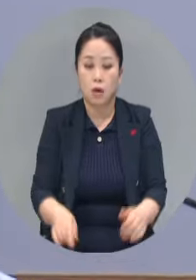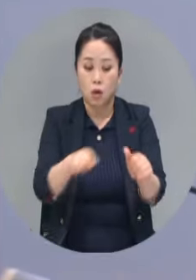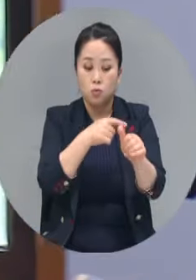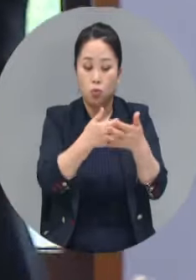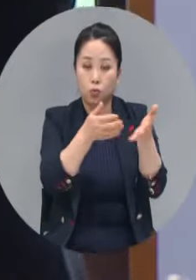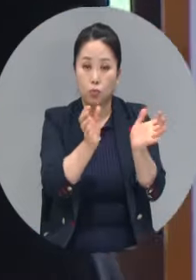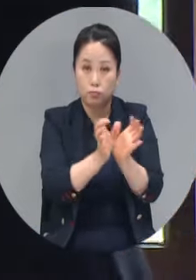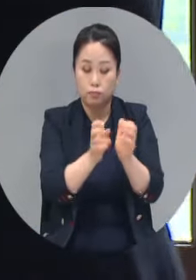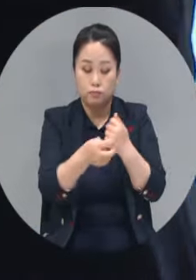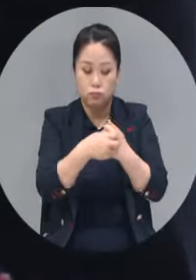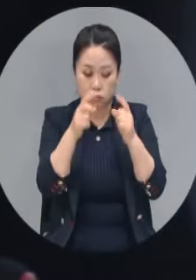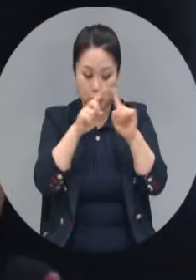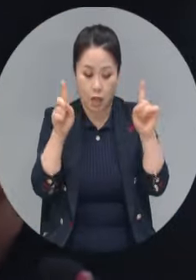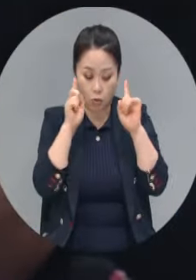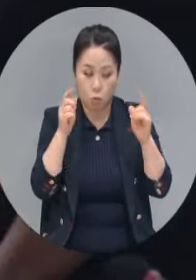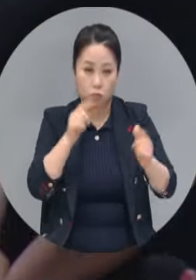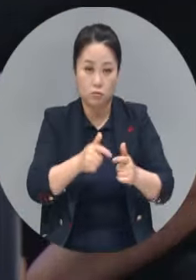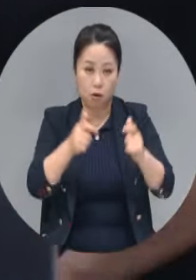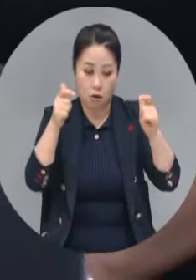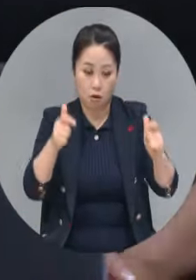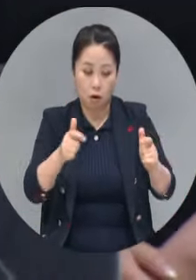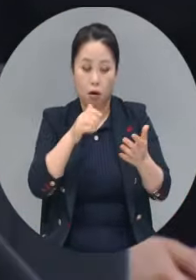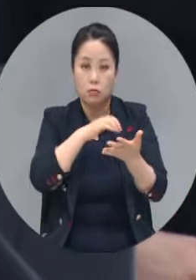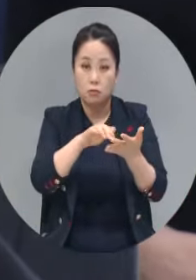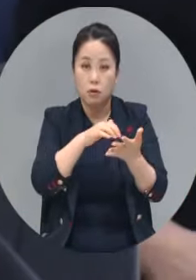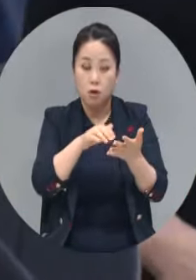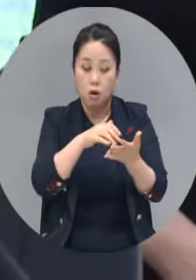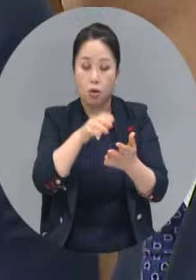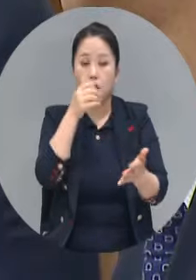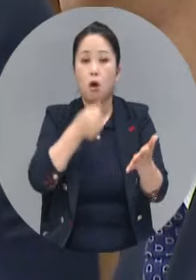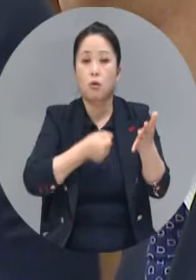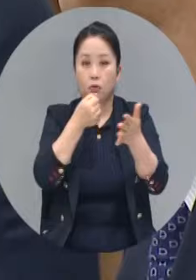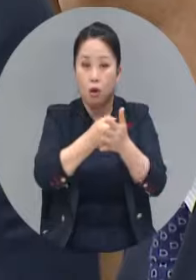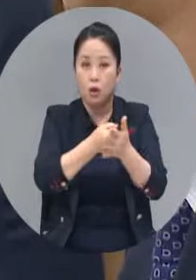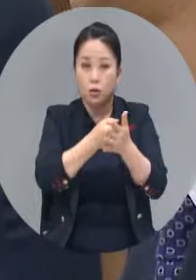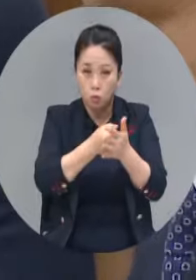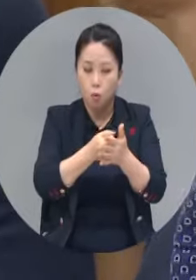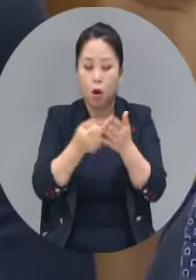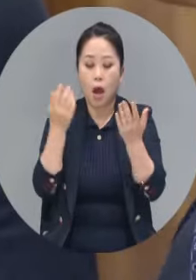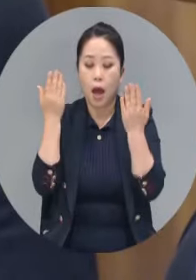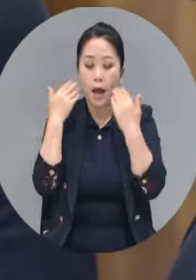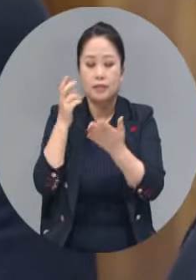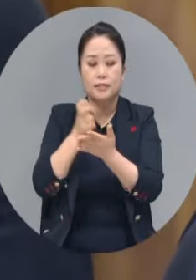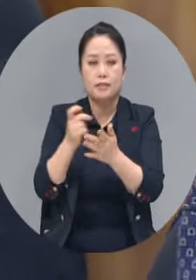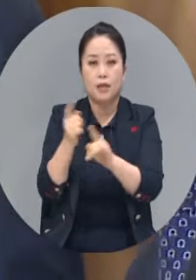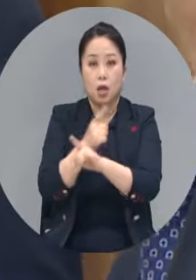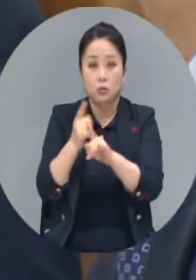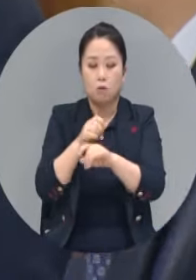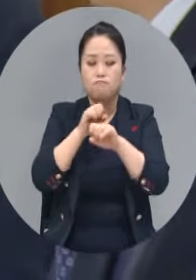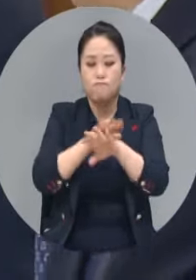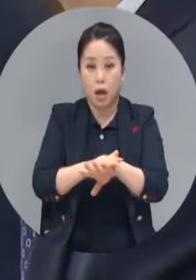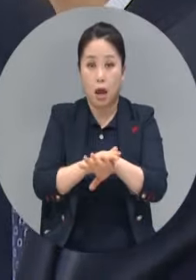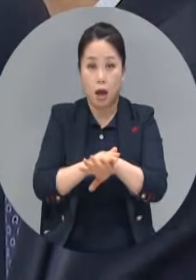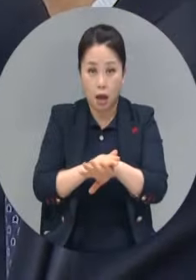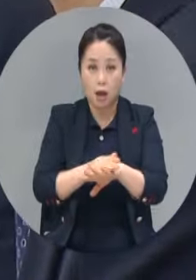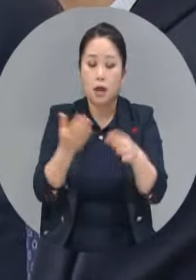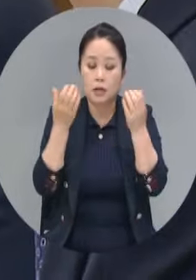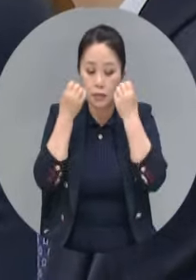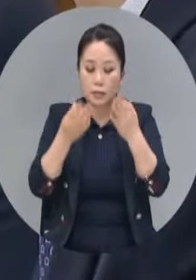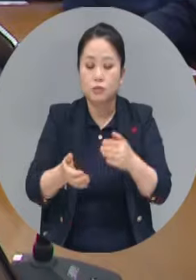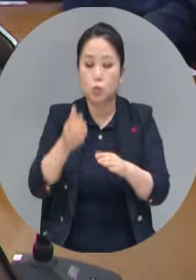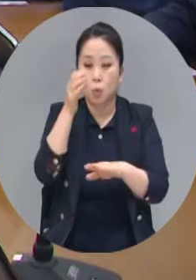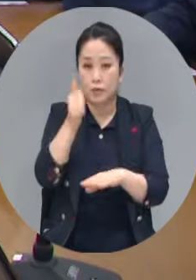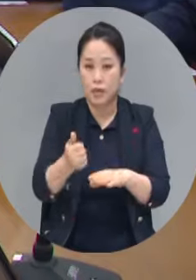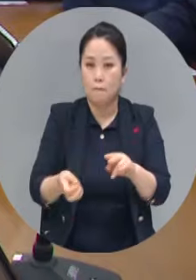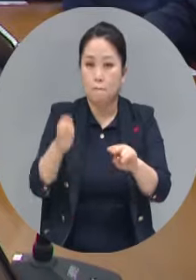교육부 의대 정원 확대 조치에도 불구하고 학칙 개정안이 부결됐던 부산대. 신임 총장 부임 후 수교 과정을 거친